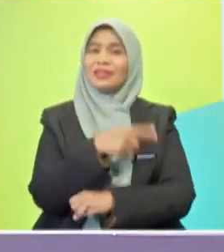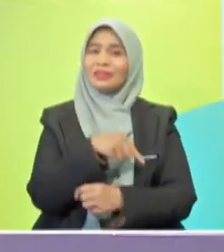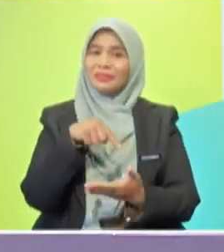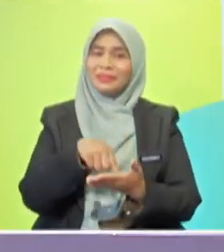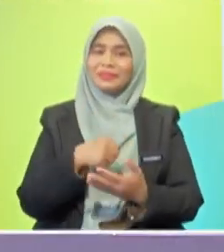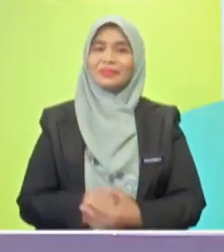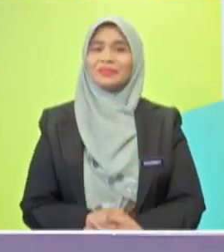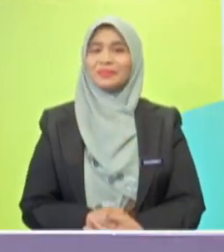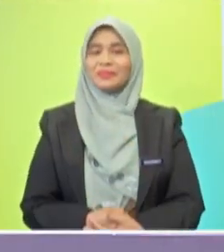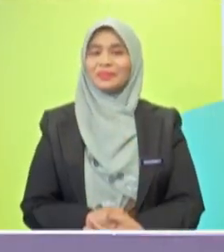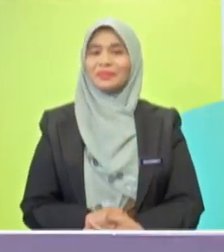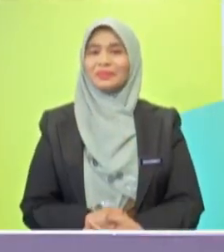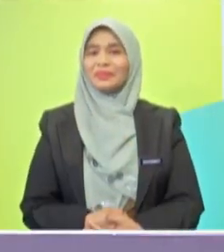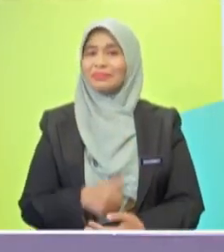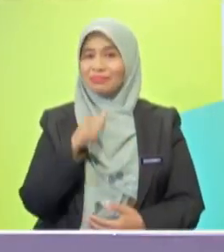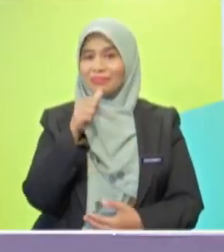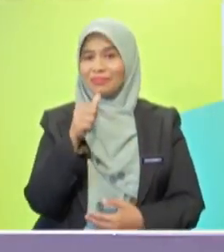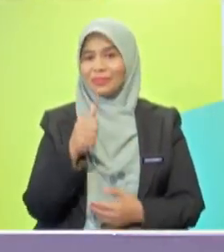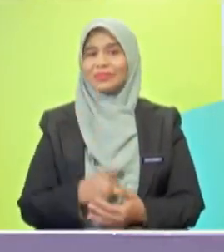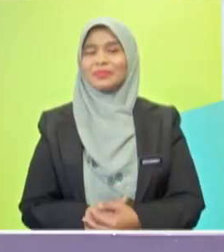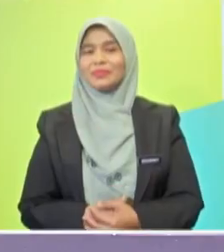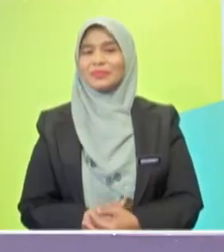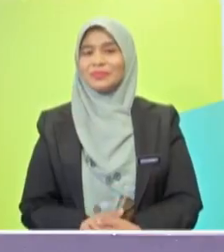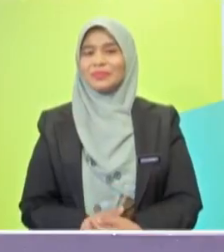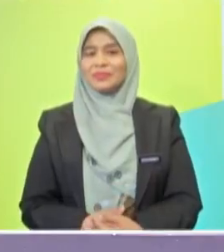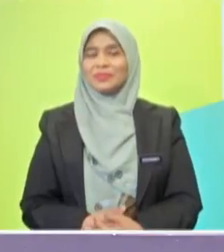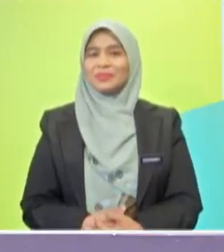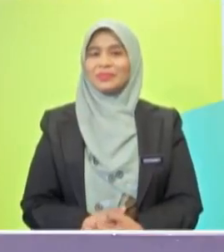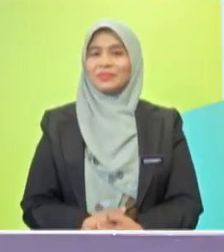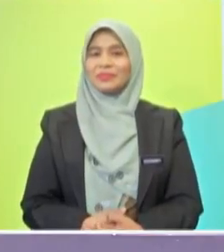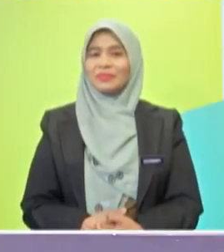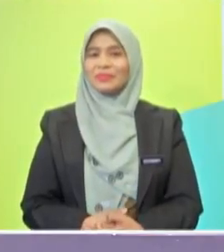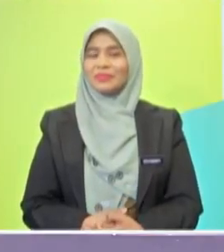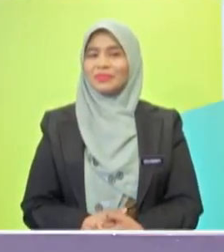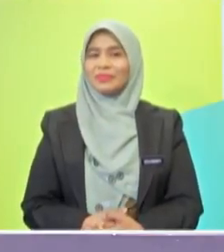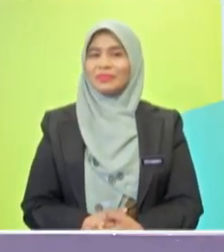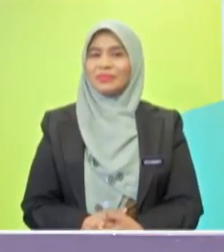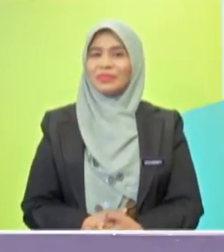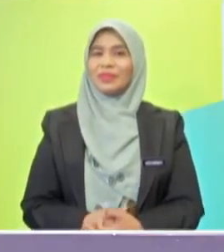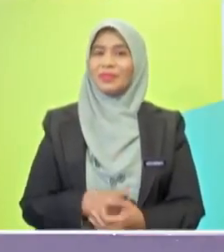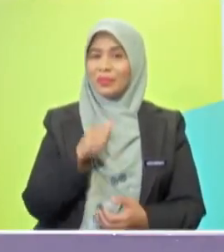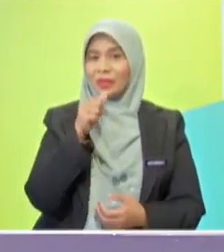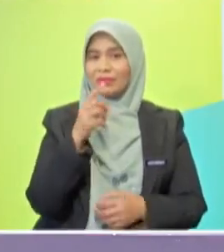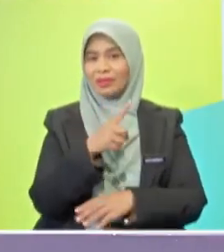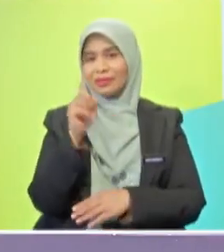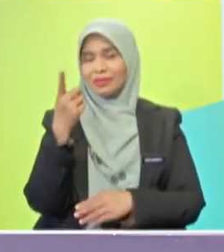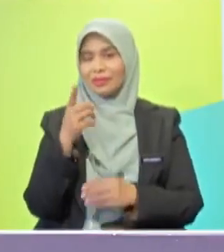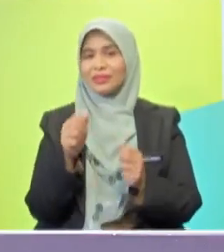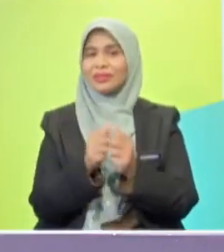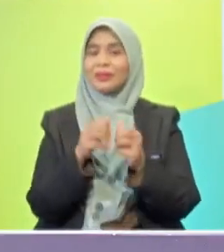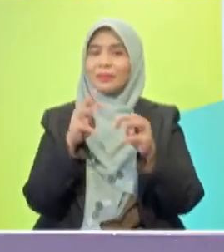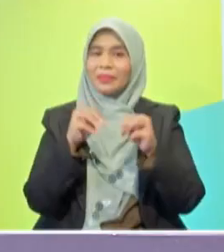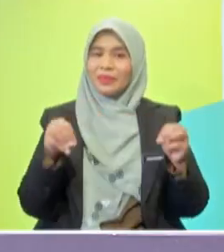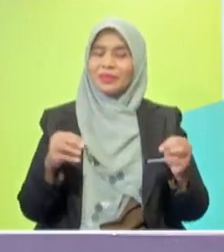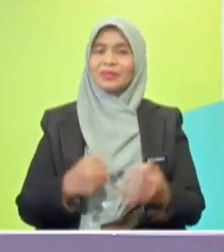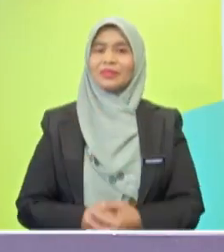kita orang bertiga je murid cikgu pada hari ini. Ada lagi murid-murid yang bersama dengan kita pada hari ini. Tapi mungkin Ustazah boleh kenalkan tak